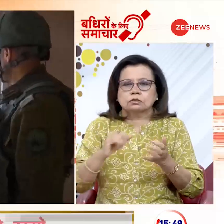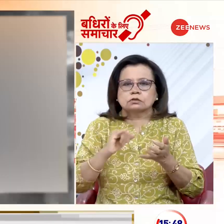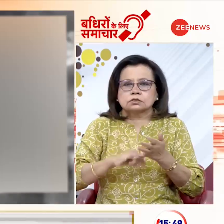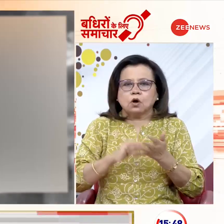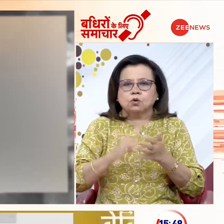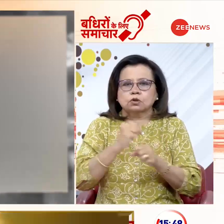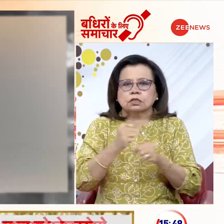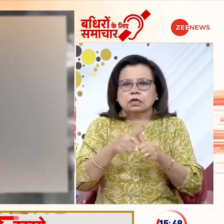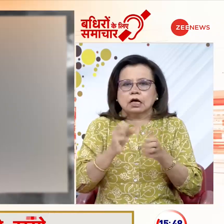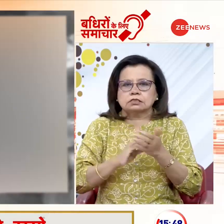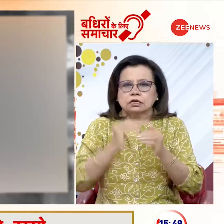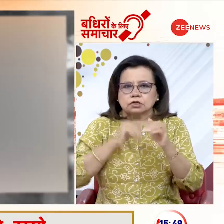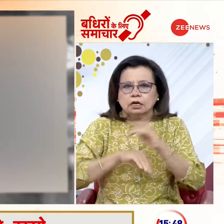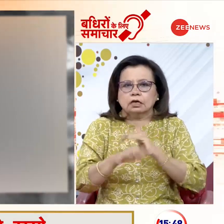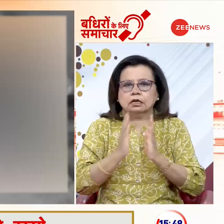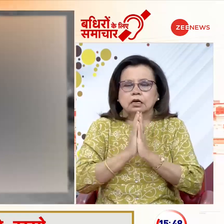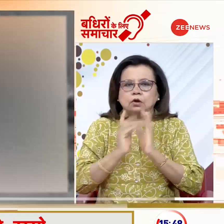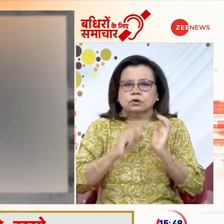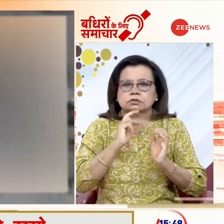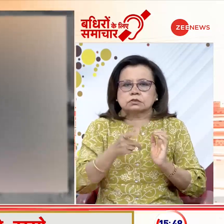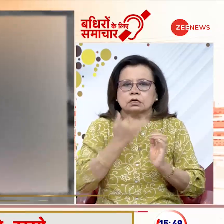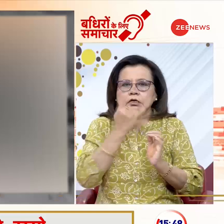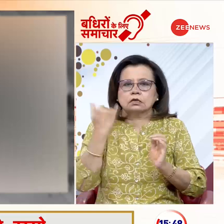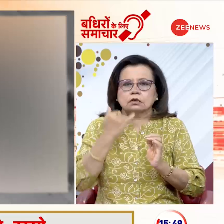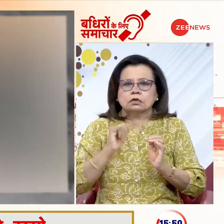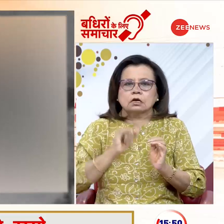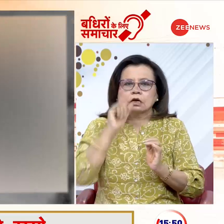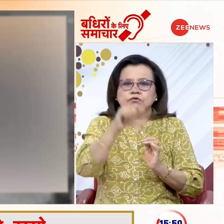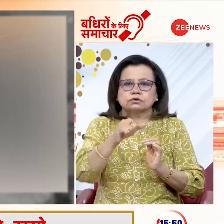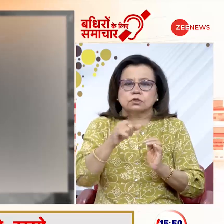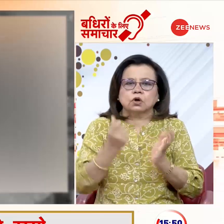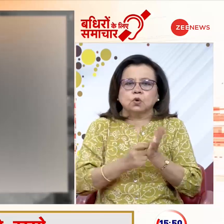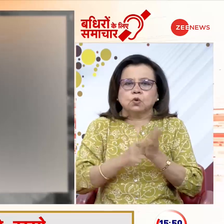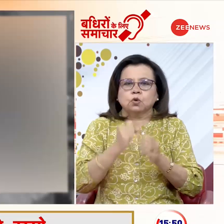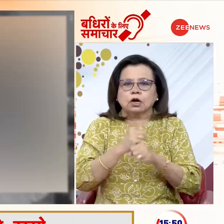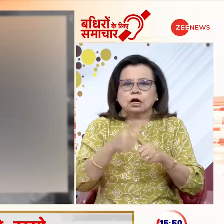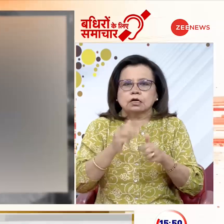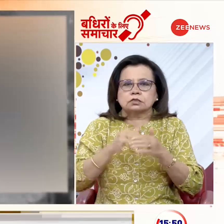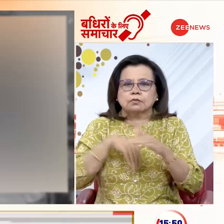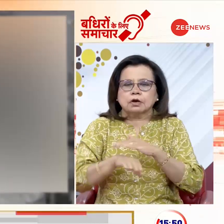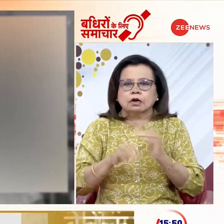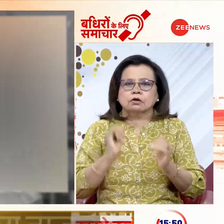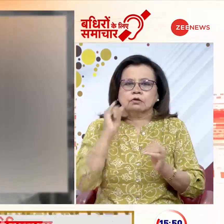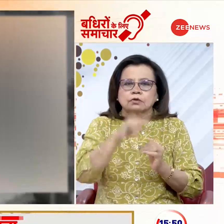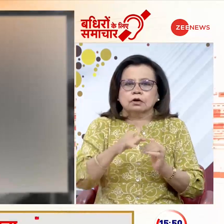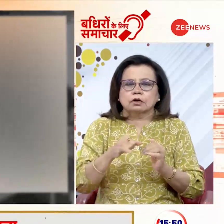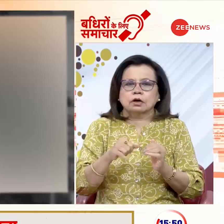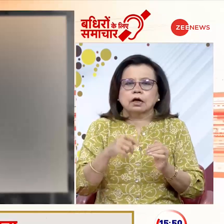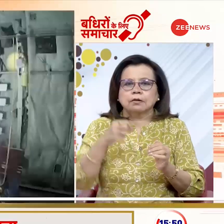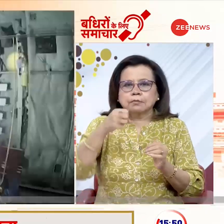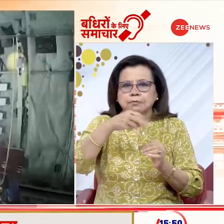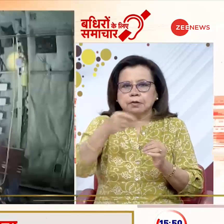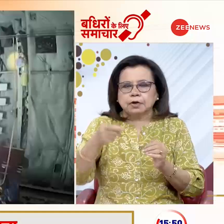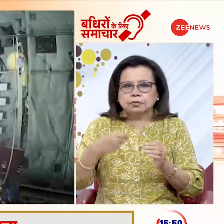दक्षिण गाजा जाने के लिए कहा है। इसराइली एयरफोर्स ने उत्तरी गाजा में विमान से पर्चियां भी